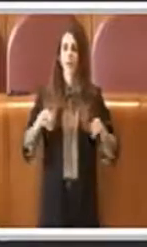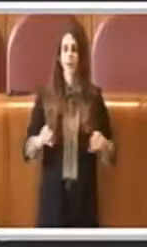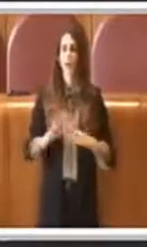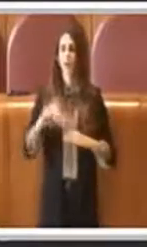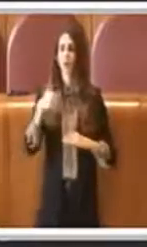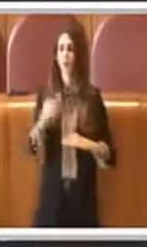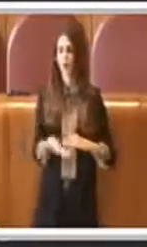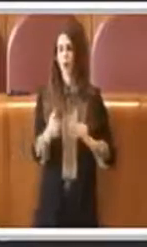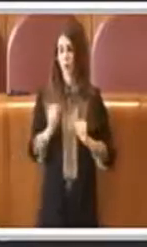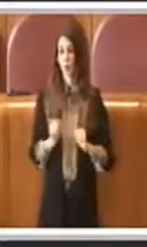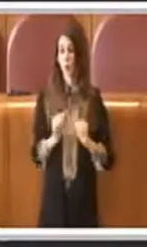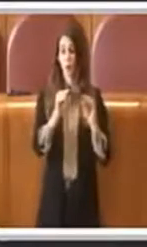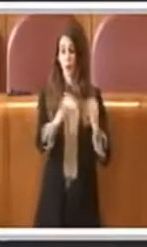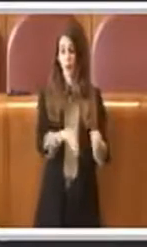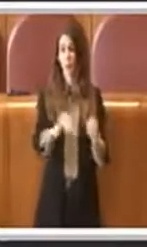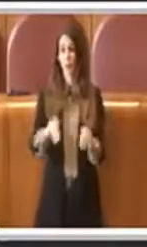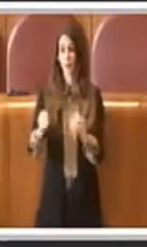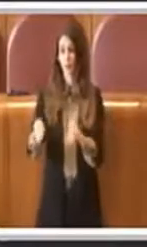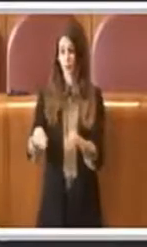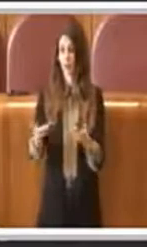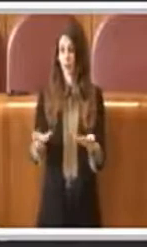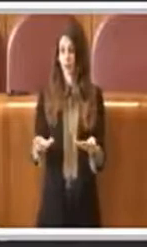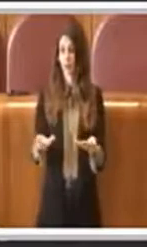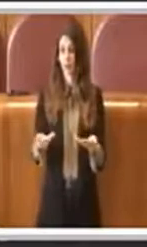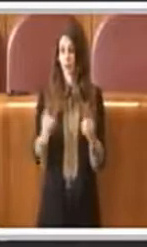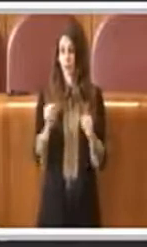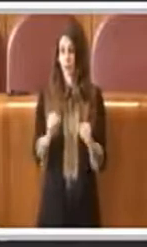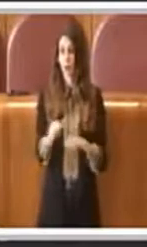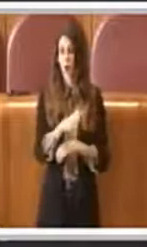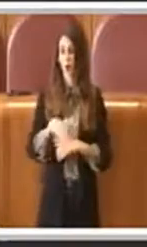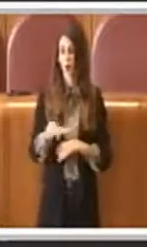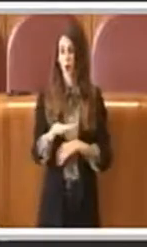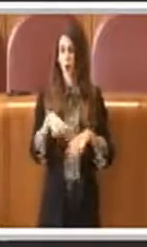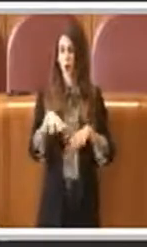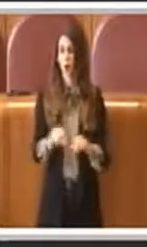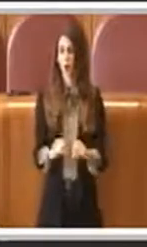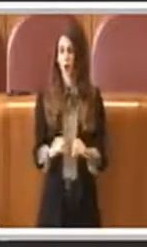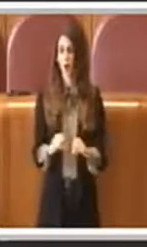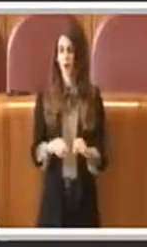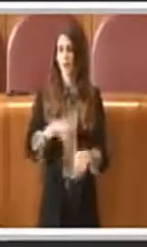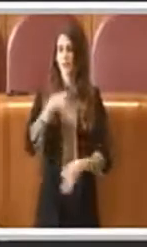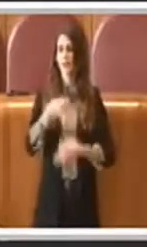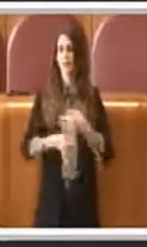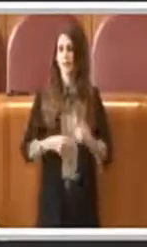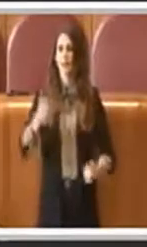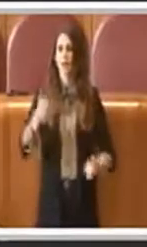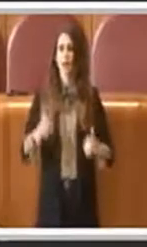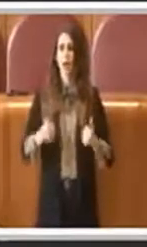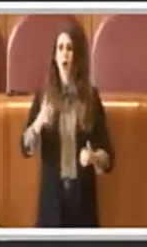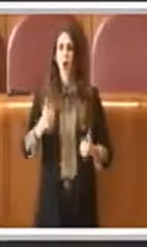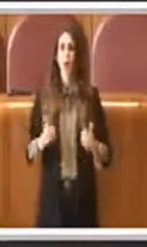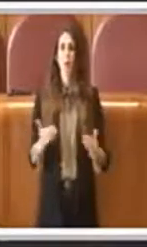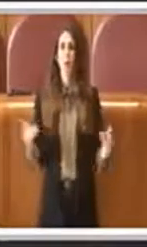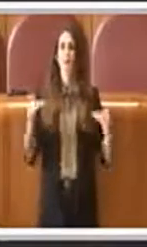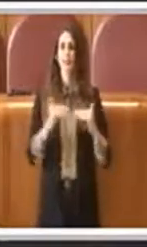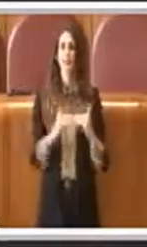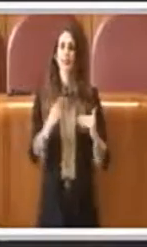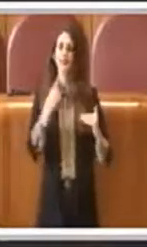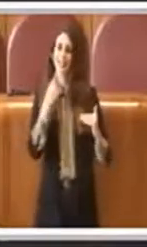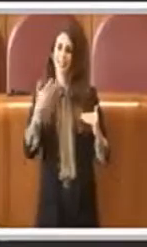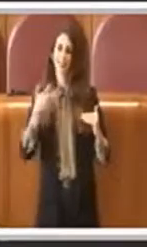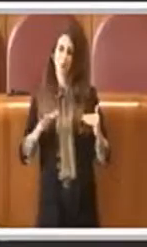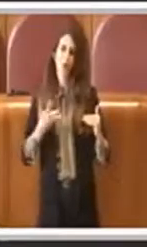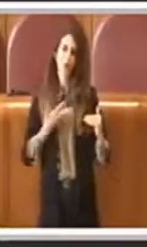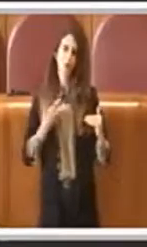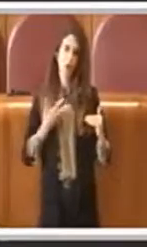di poter competere in maniera eguale con con chi con chi ha questa possibilità quindi sulla